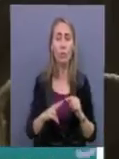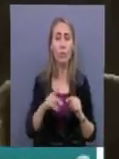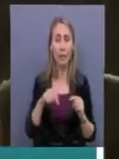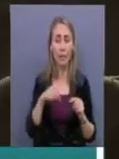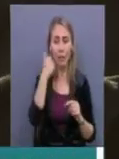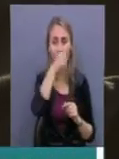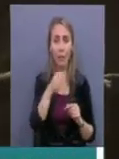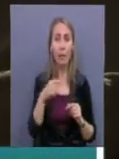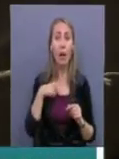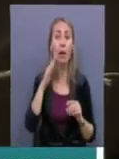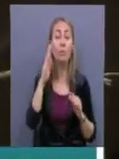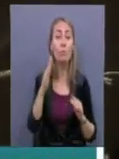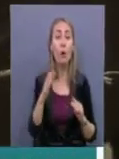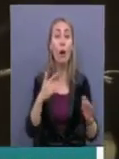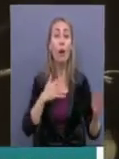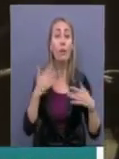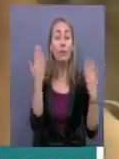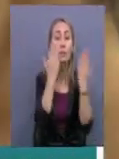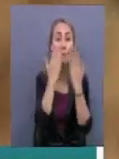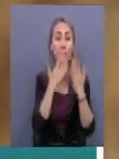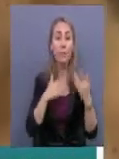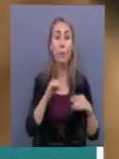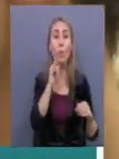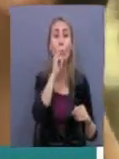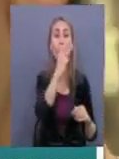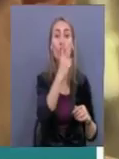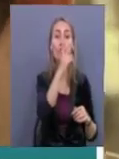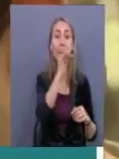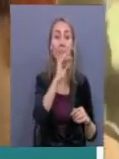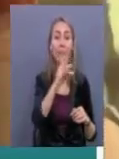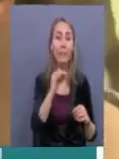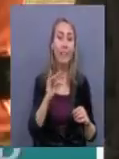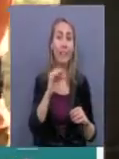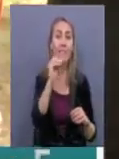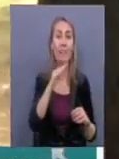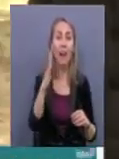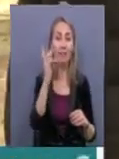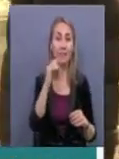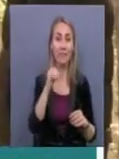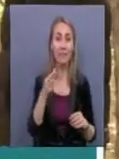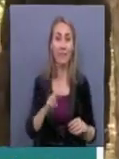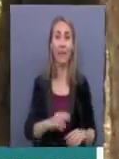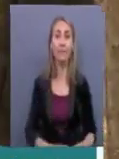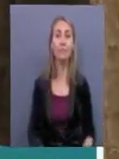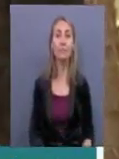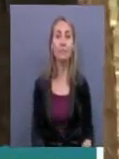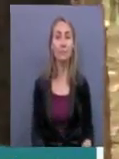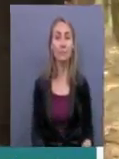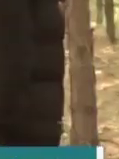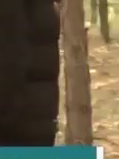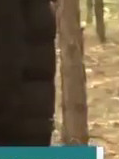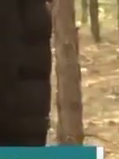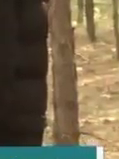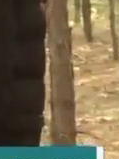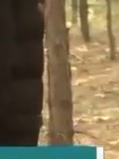болады. Сондай ақ түсірілім тобы Еуразия ұшқын кинофестивальдерінде бақ сынамақ. Есть камера. 7-ші